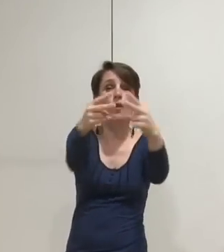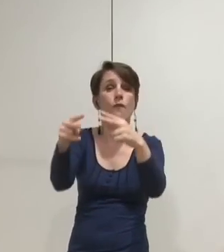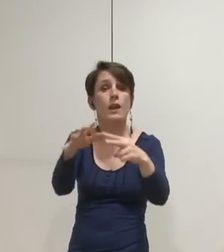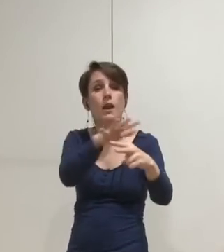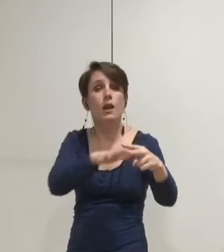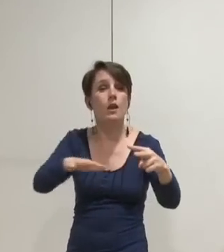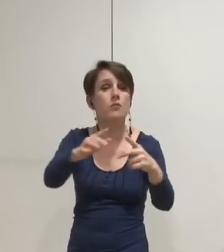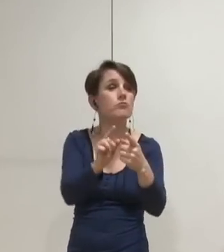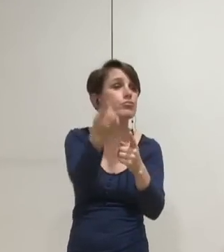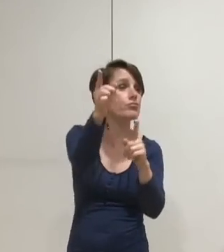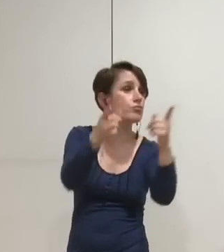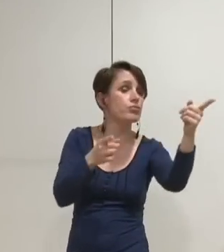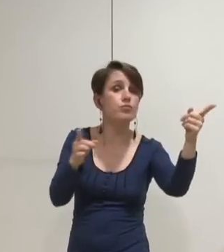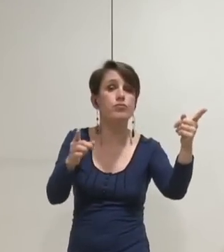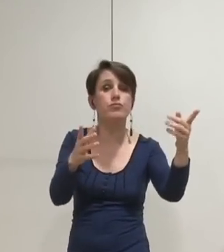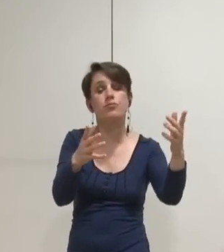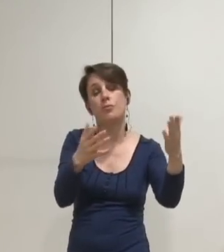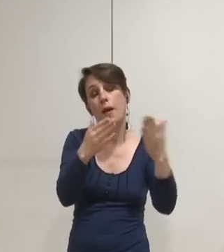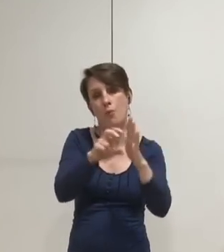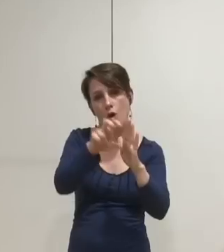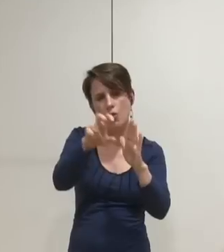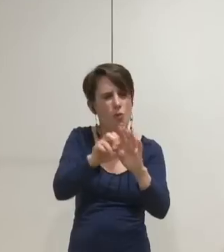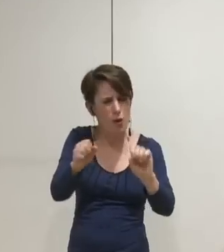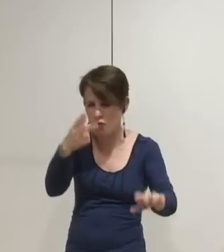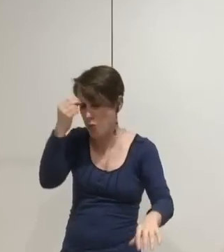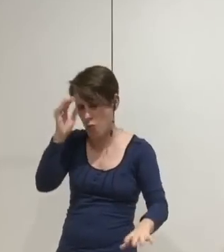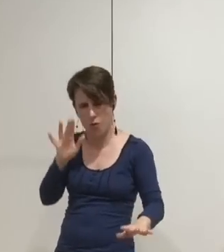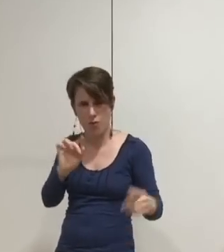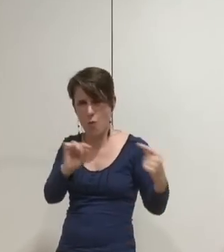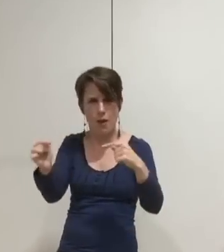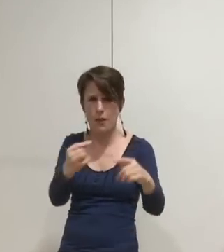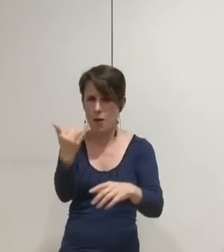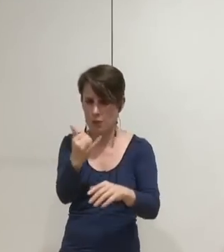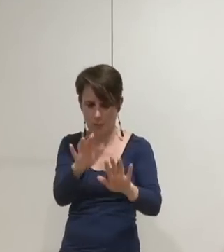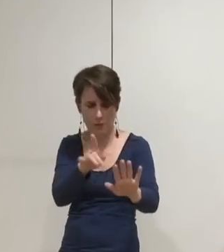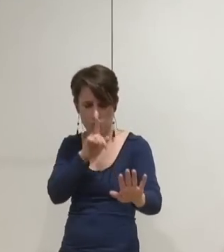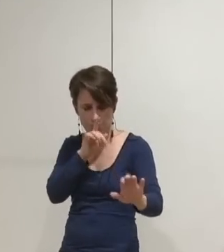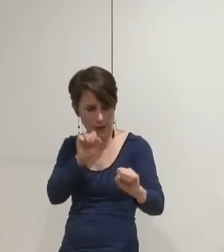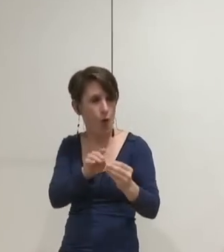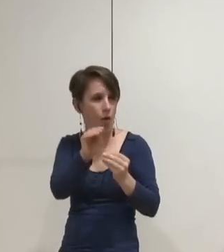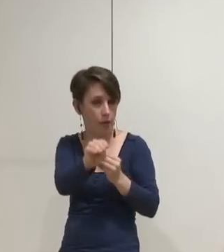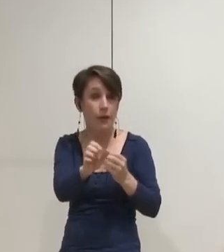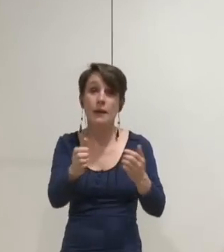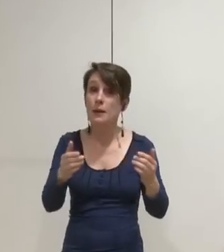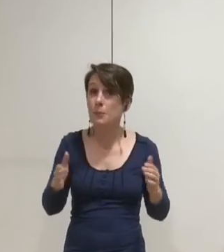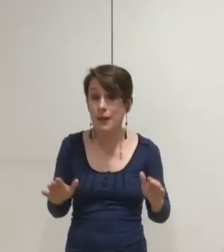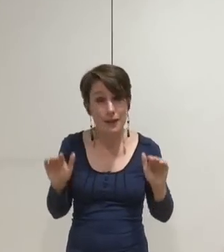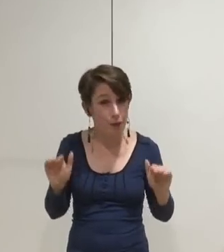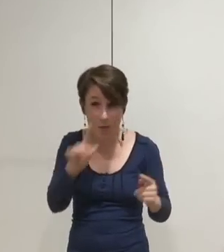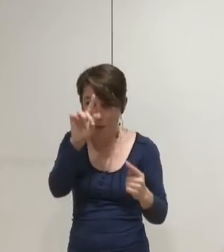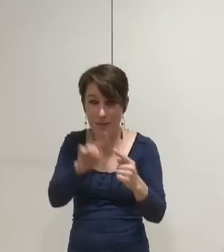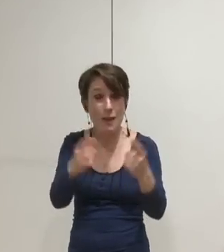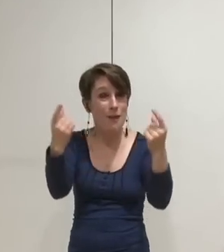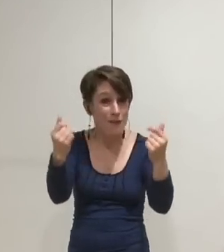couronne grenobloise ce que je peux totalement comprendre mais cela n'enlèvera pas les questions financières que nous